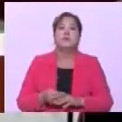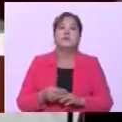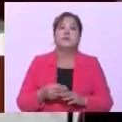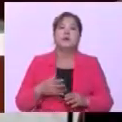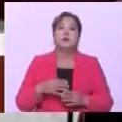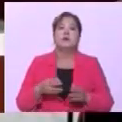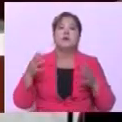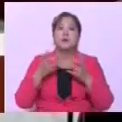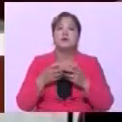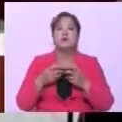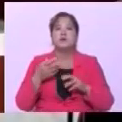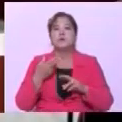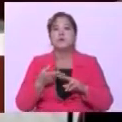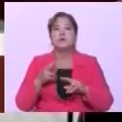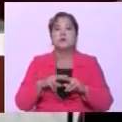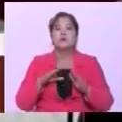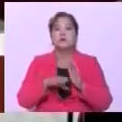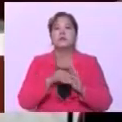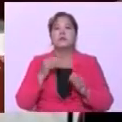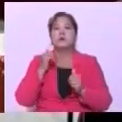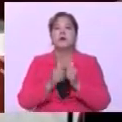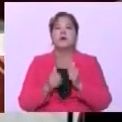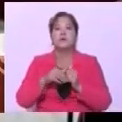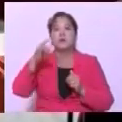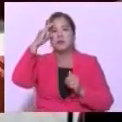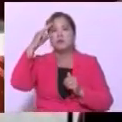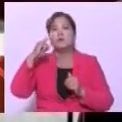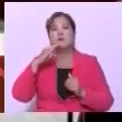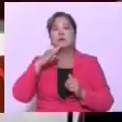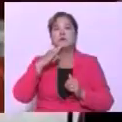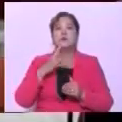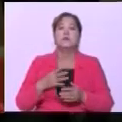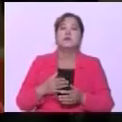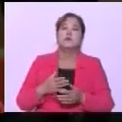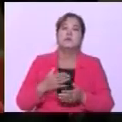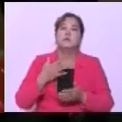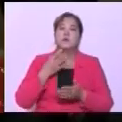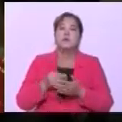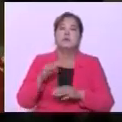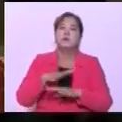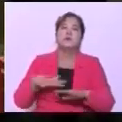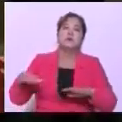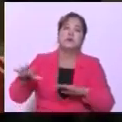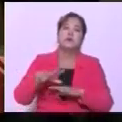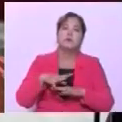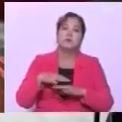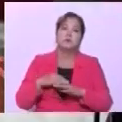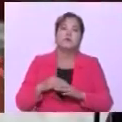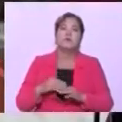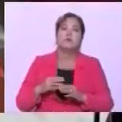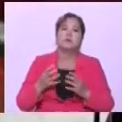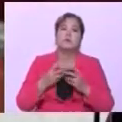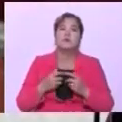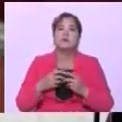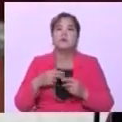Я считаю, что этот референдум является обязанностью каждого казахстанца, который, как я, выполняет свой долг перед Родиной. Мы, как солдаты этой воинской части, в 6 утра